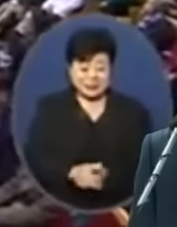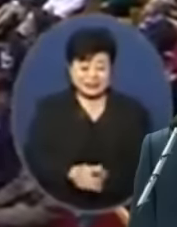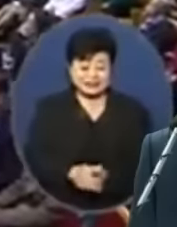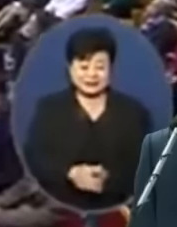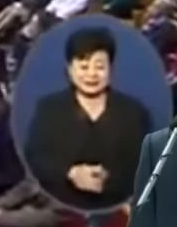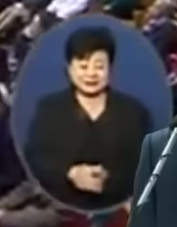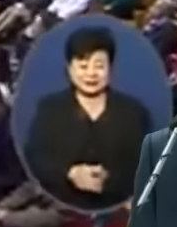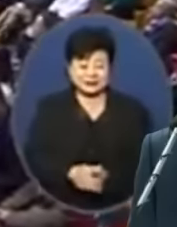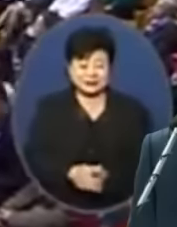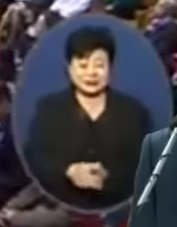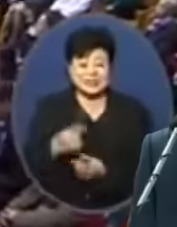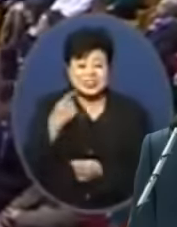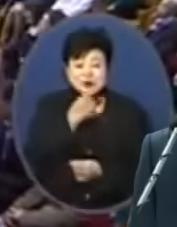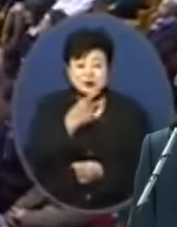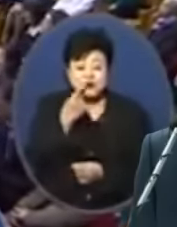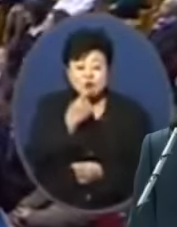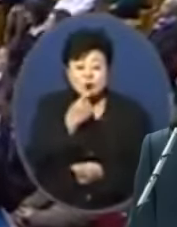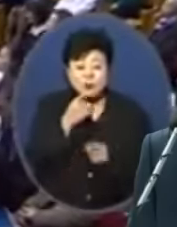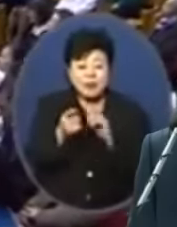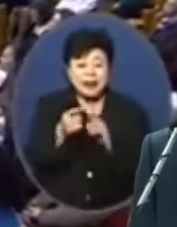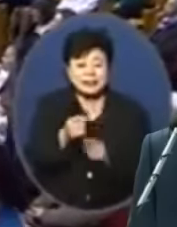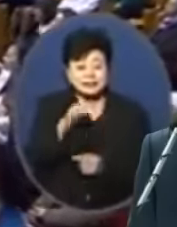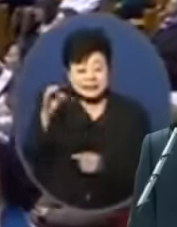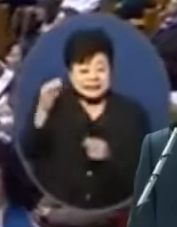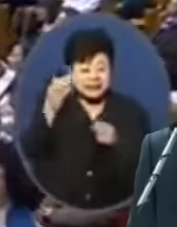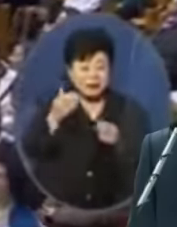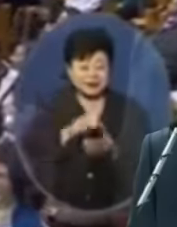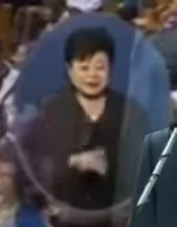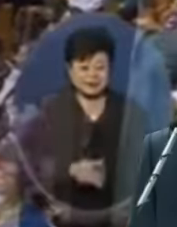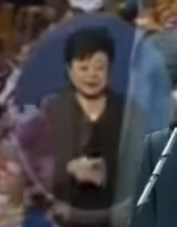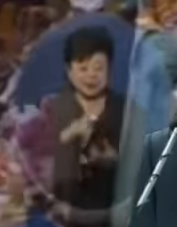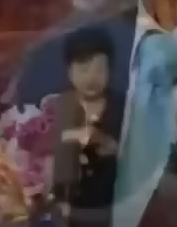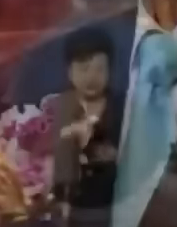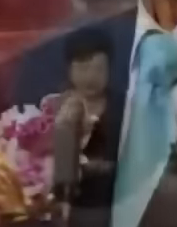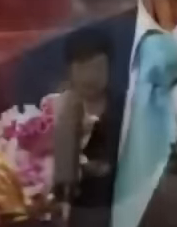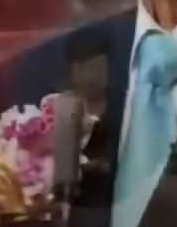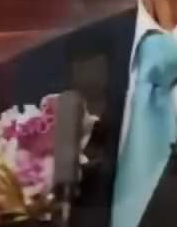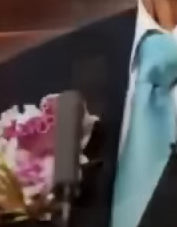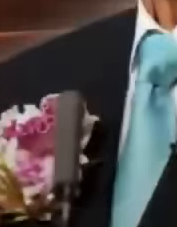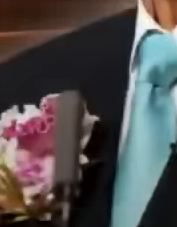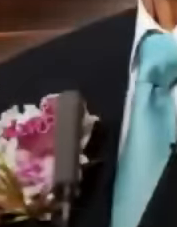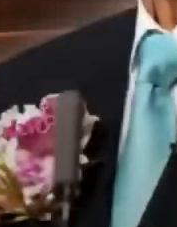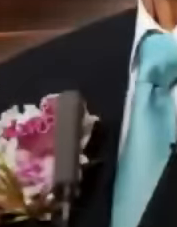그리고 입술로 그 말씀을 시인하면 그대로 되는 것입니다.